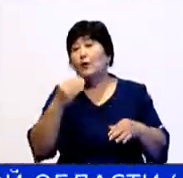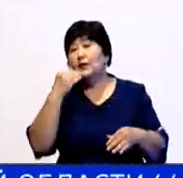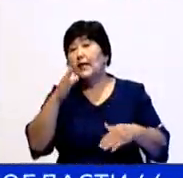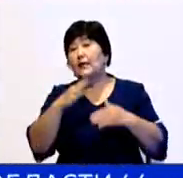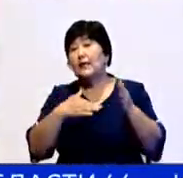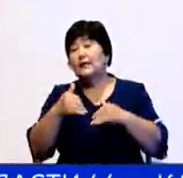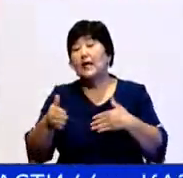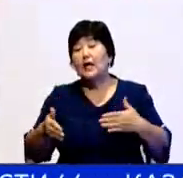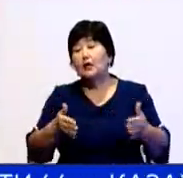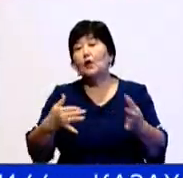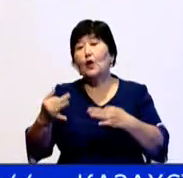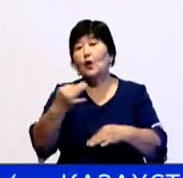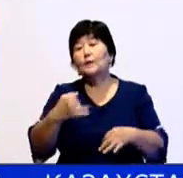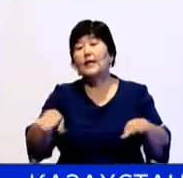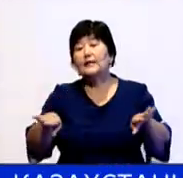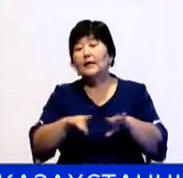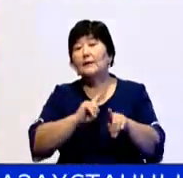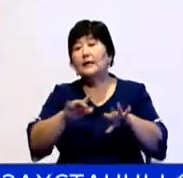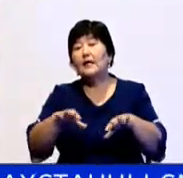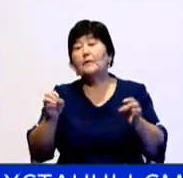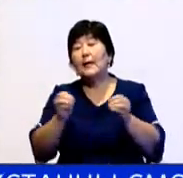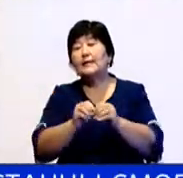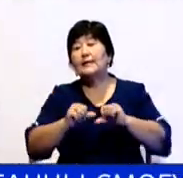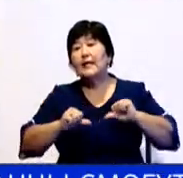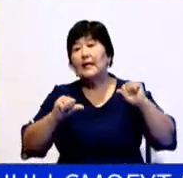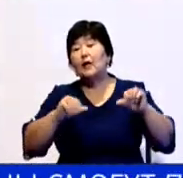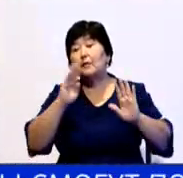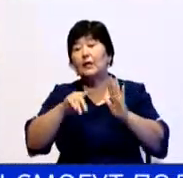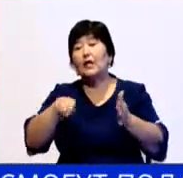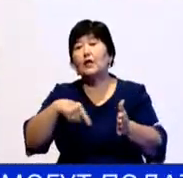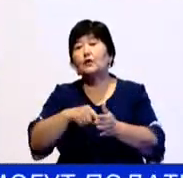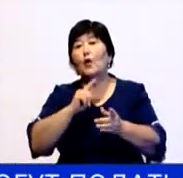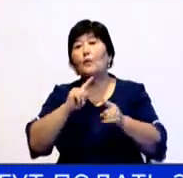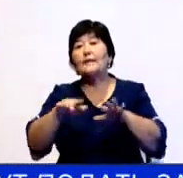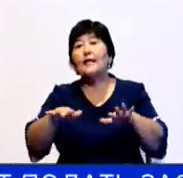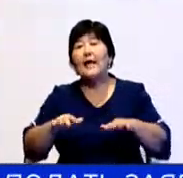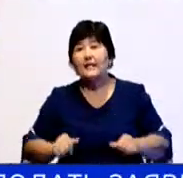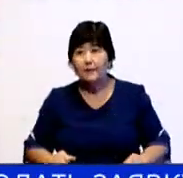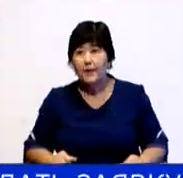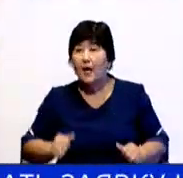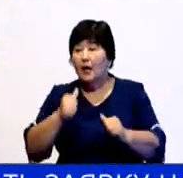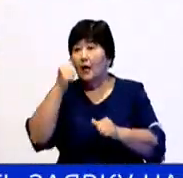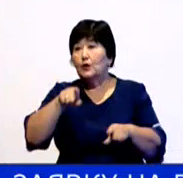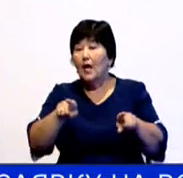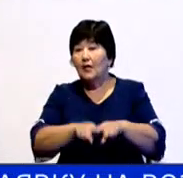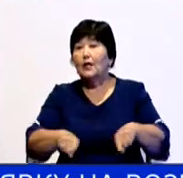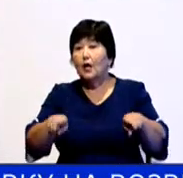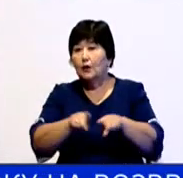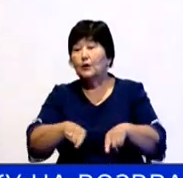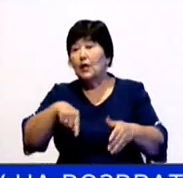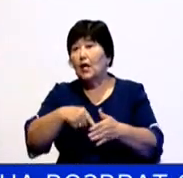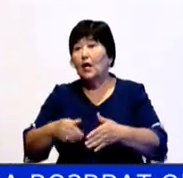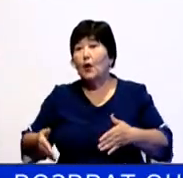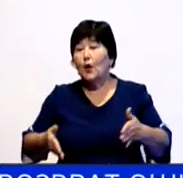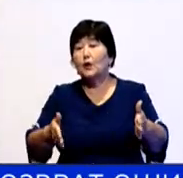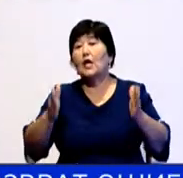строительства дорог обсудили на совместном заседании постоянной комиссии при городском ослехате каждый год одно и то же городские